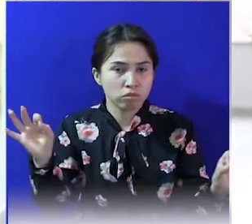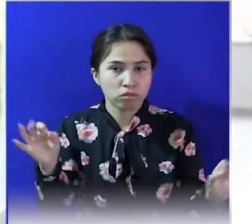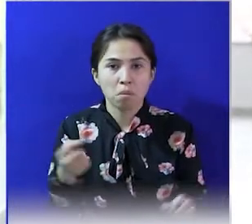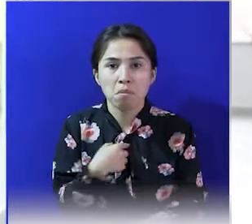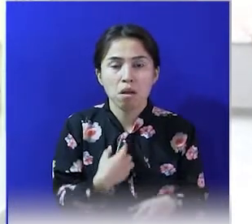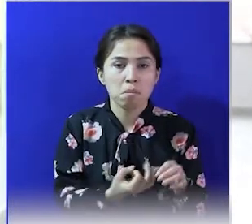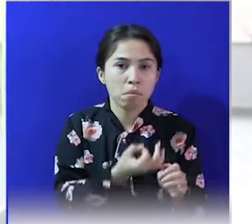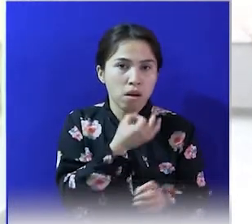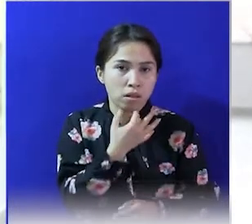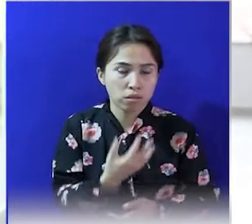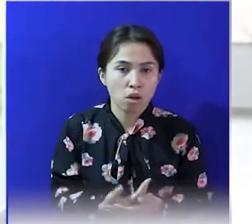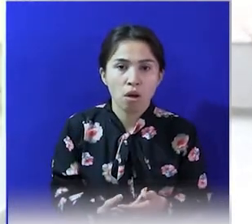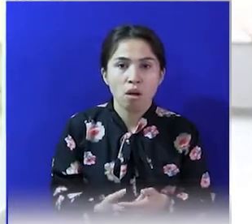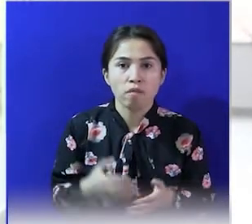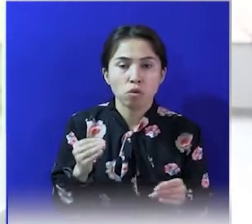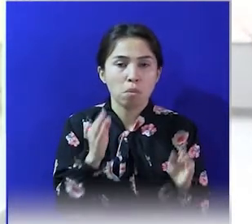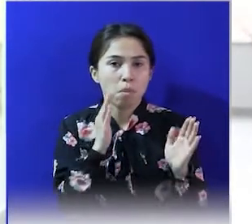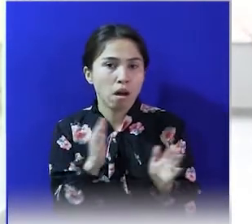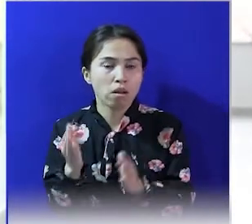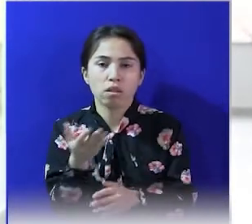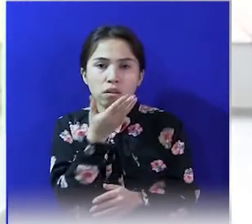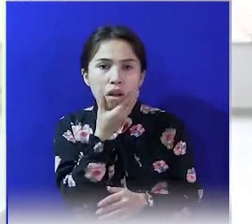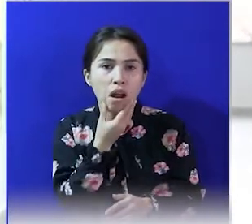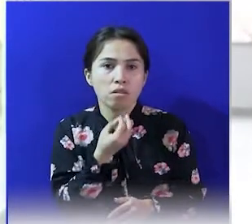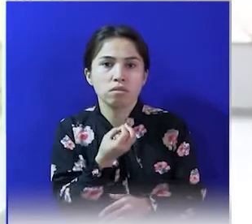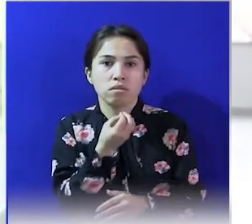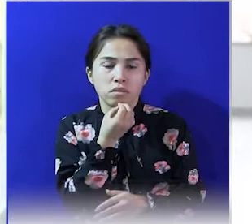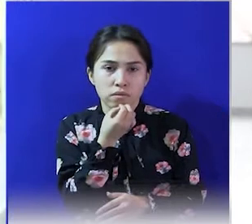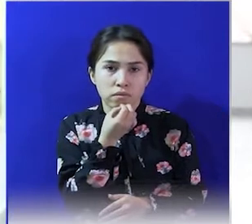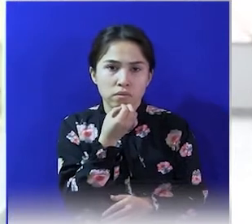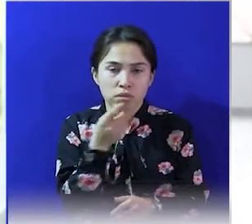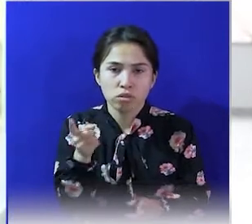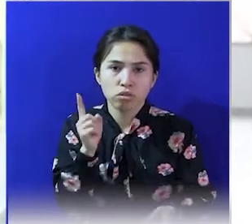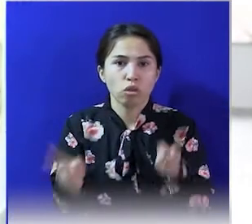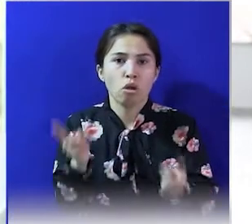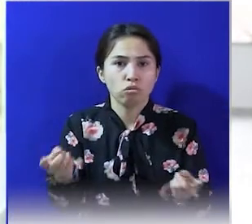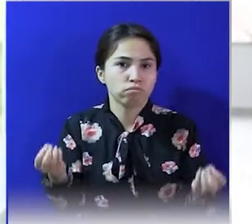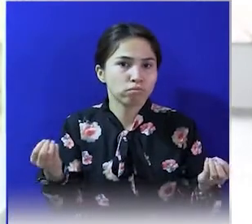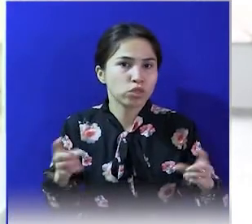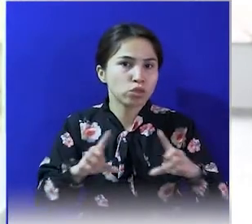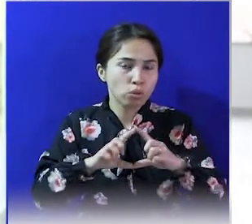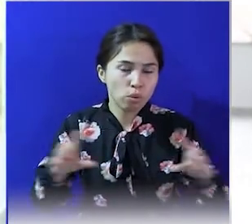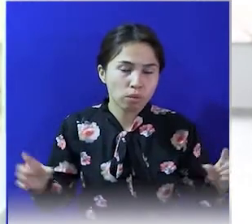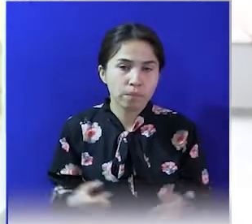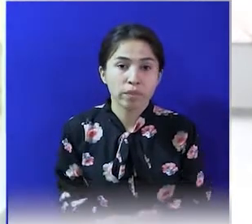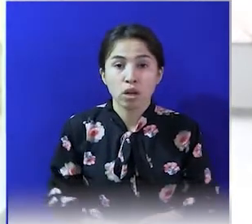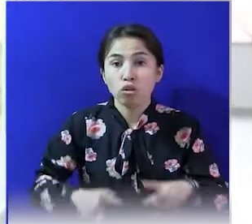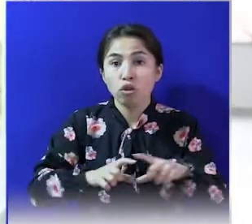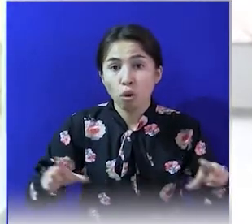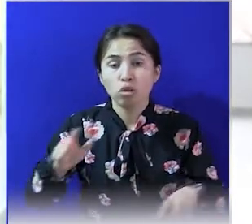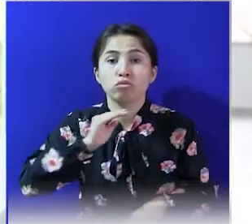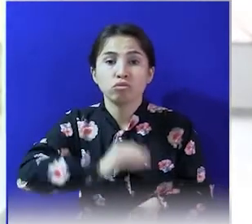«Все отлично. Я решила принять приглашение. Мне понравилось. Все выстроено по порядку. Красиво. Это будет